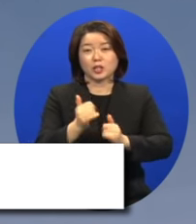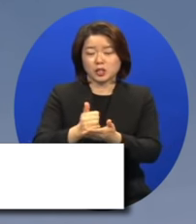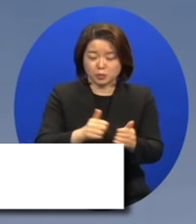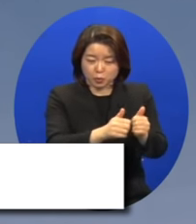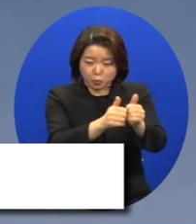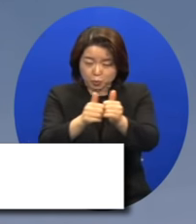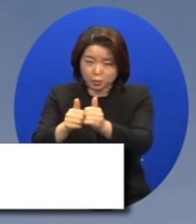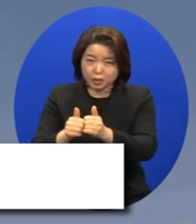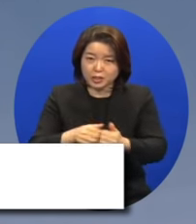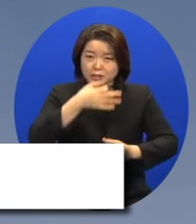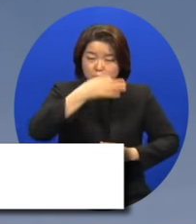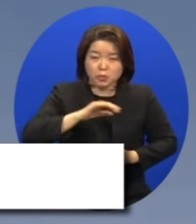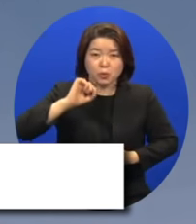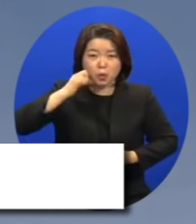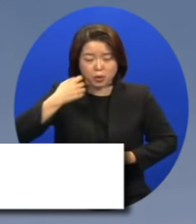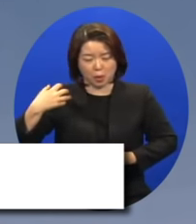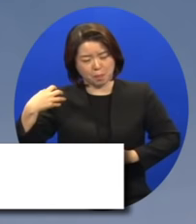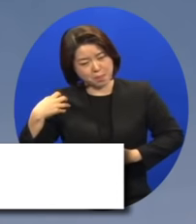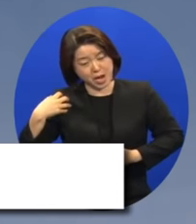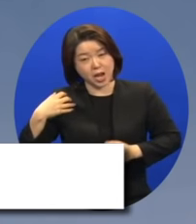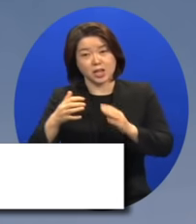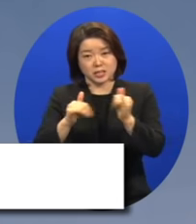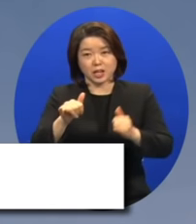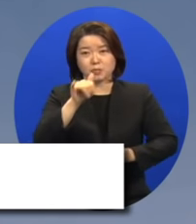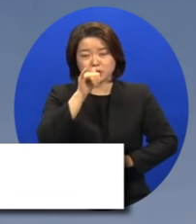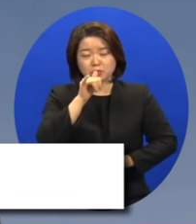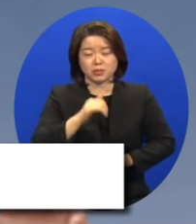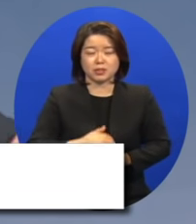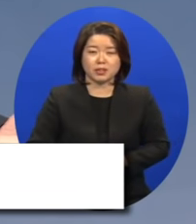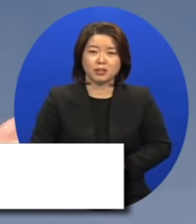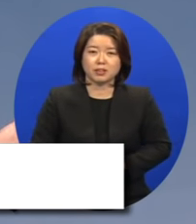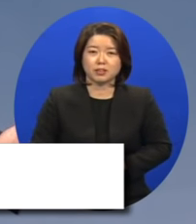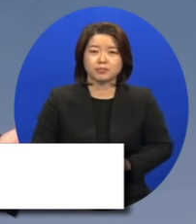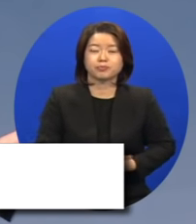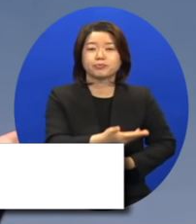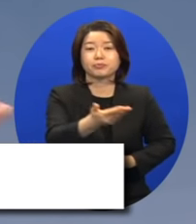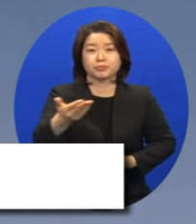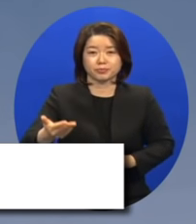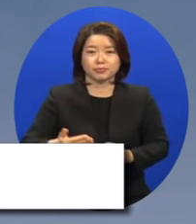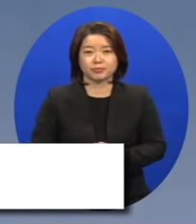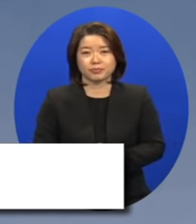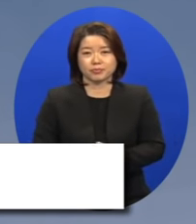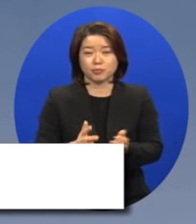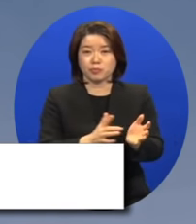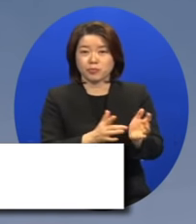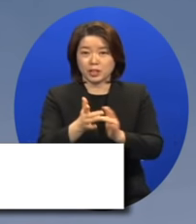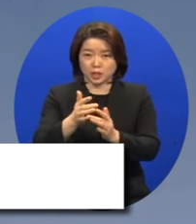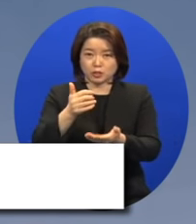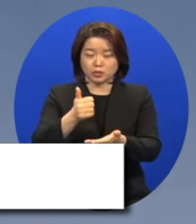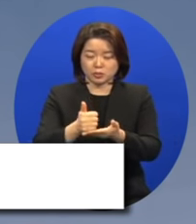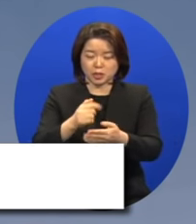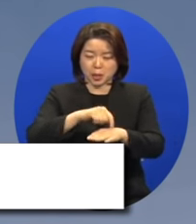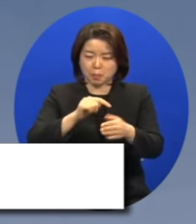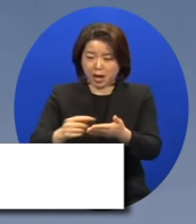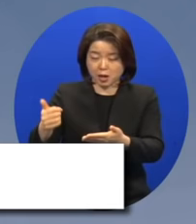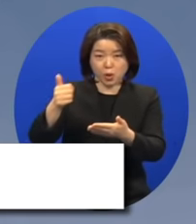예수님과함께걷는것이어렵고 힘들고부담스럽다고느끼는사람들이있습니다.여러분, 예수님